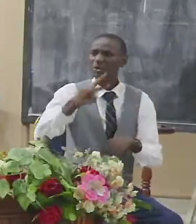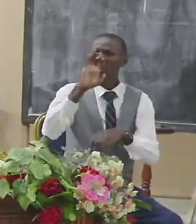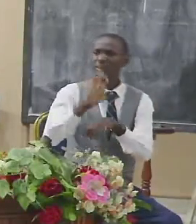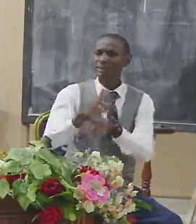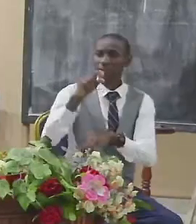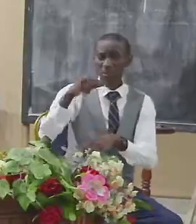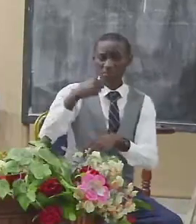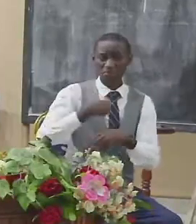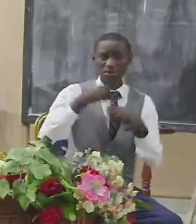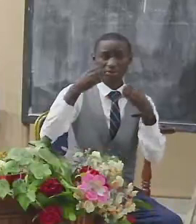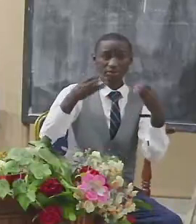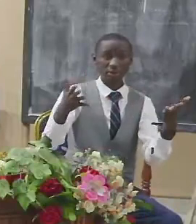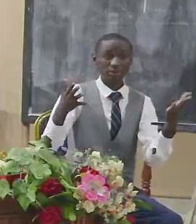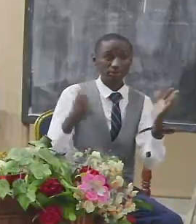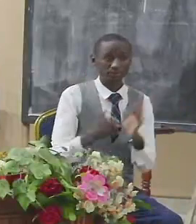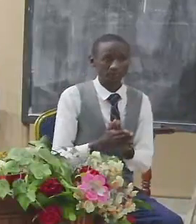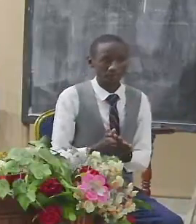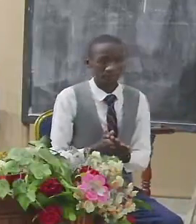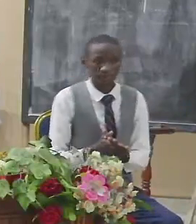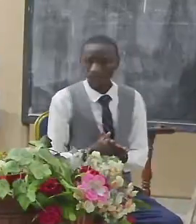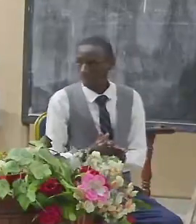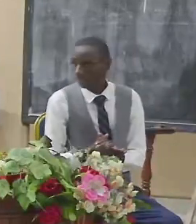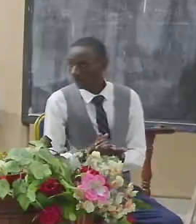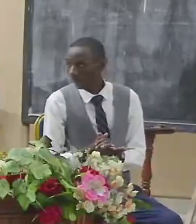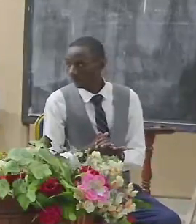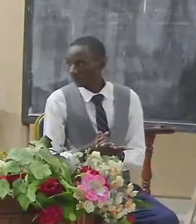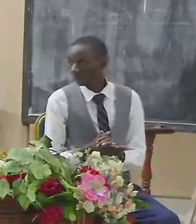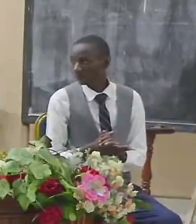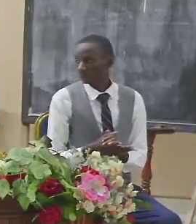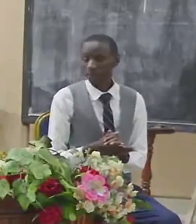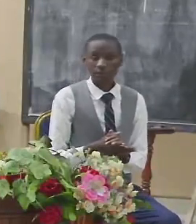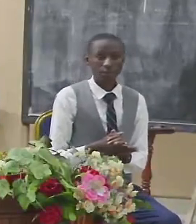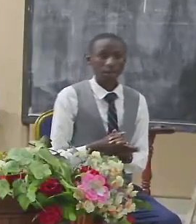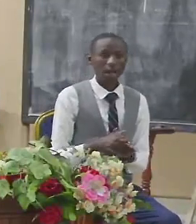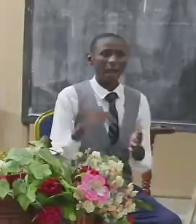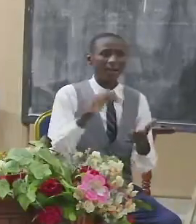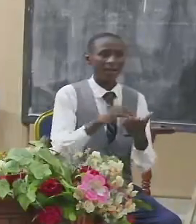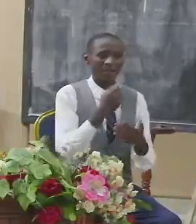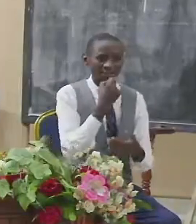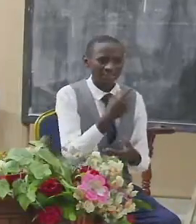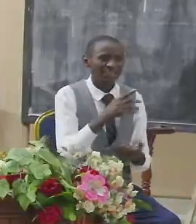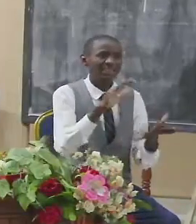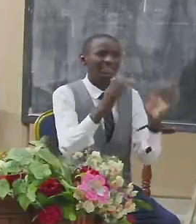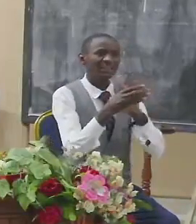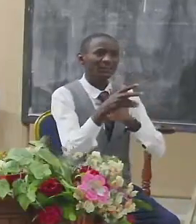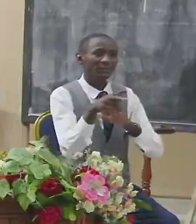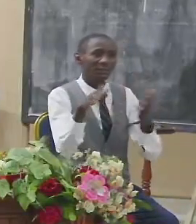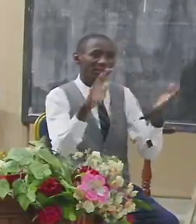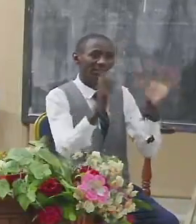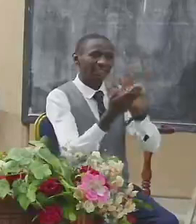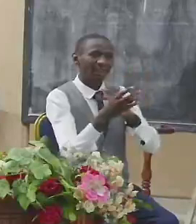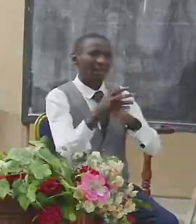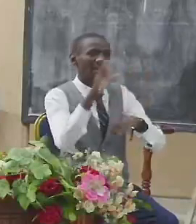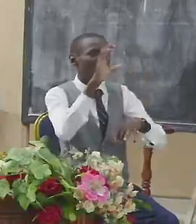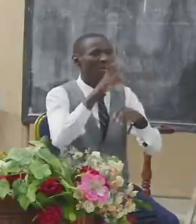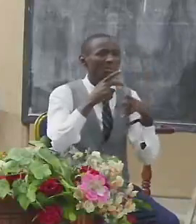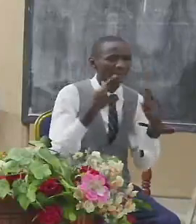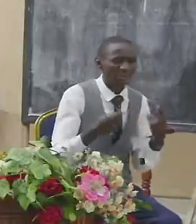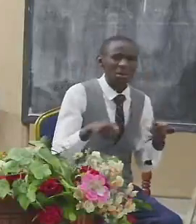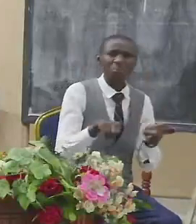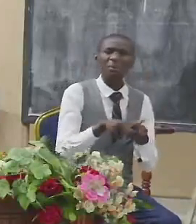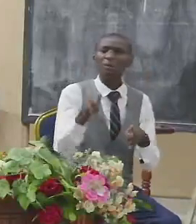Les gens qui peuvent dire et j'abandonne même votre église. Et ça c'est devant le pasteur. Et il dit ça devant le